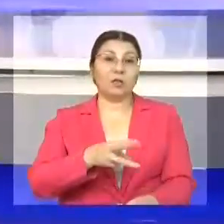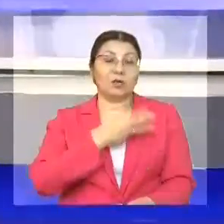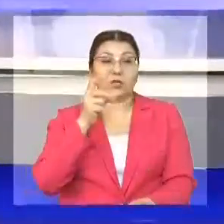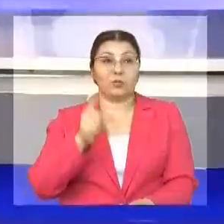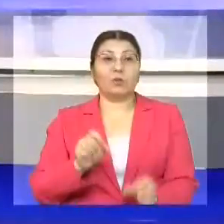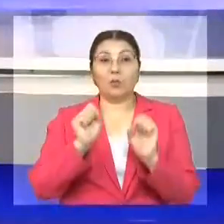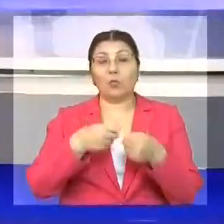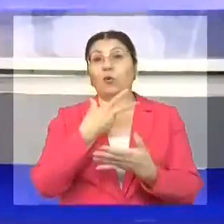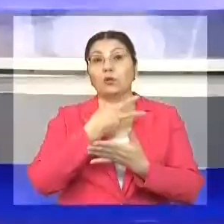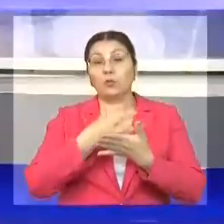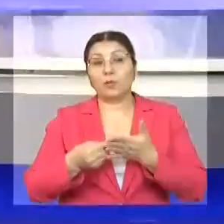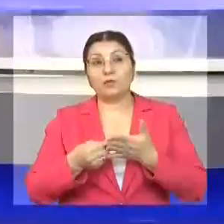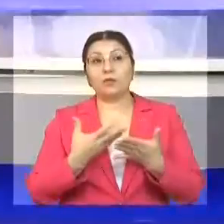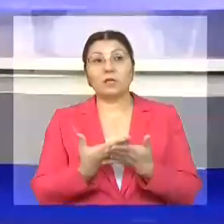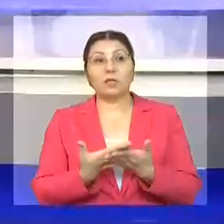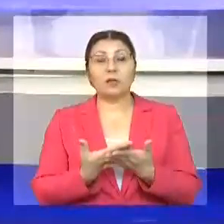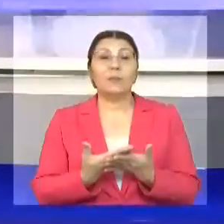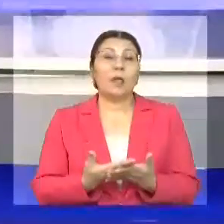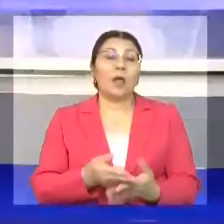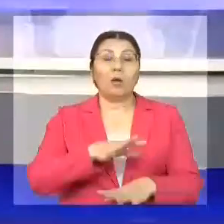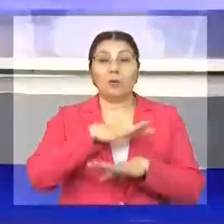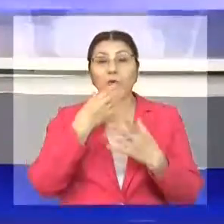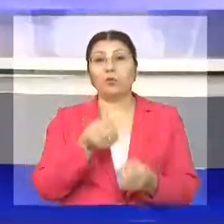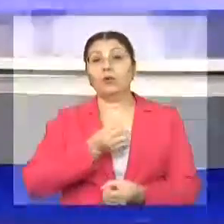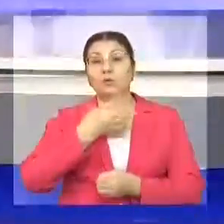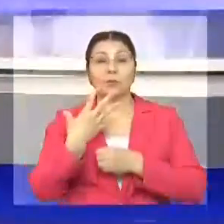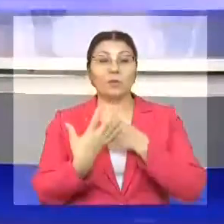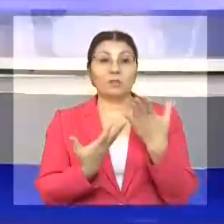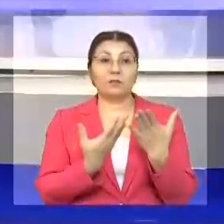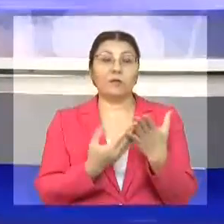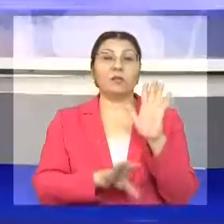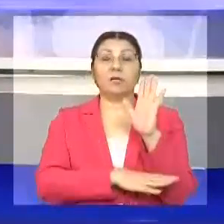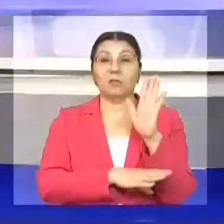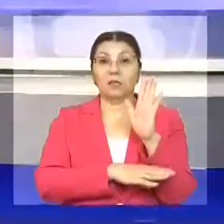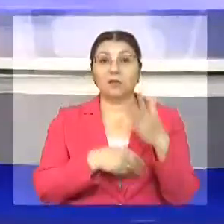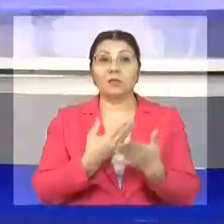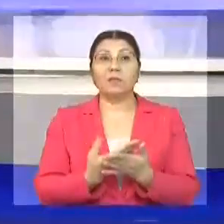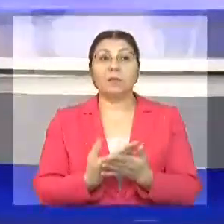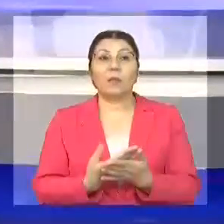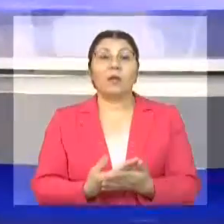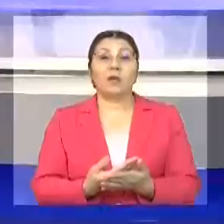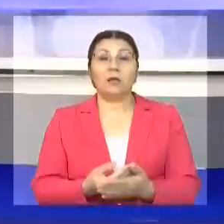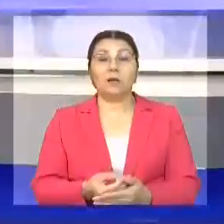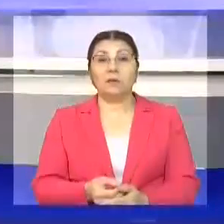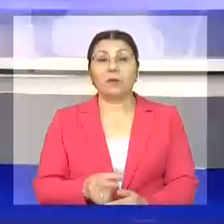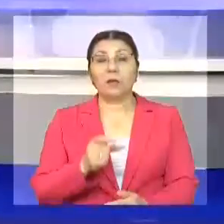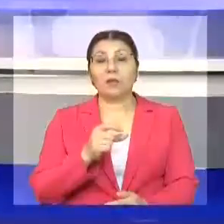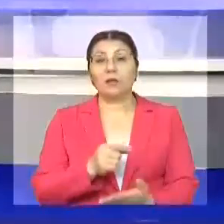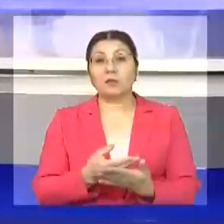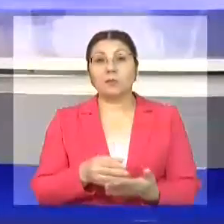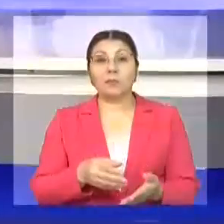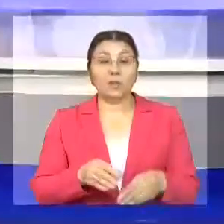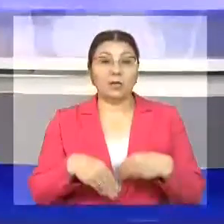автостоянке центральной мечети Нургасыр плодово-ягодные декоративные деревья и кустарники, многолетние цветы и экзотические растения.